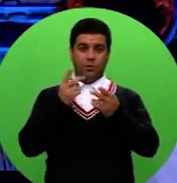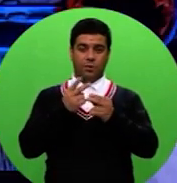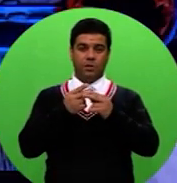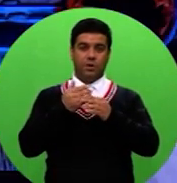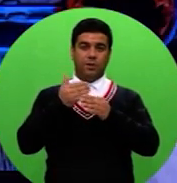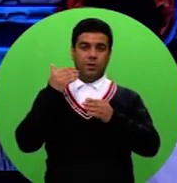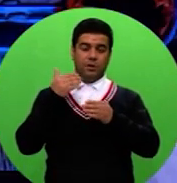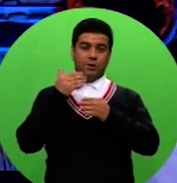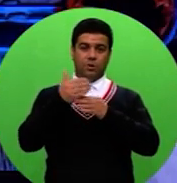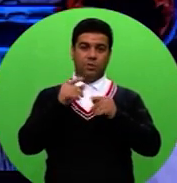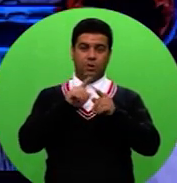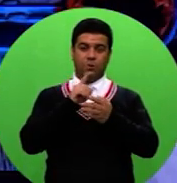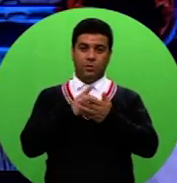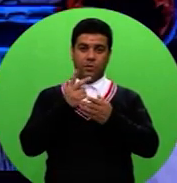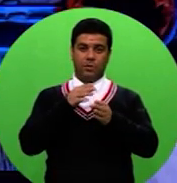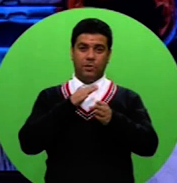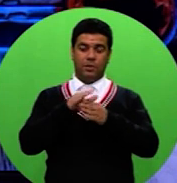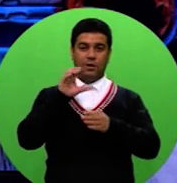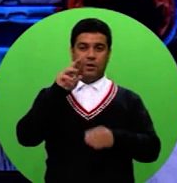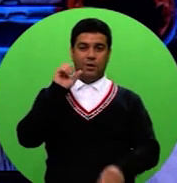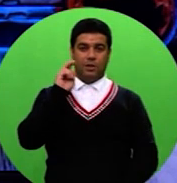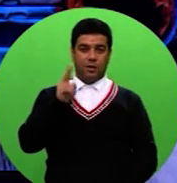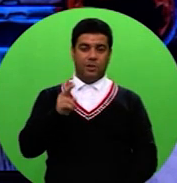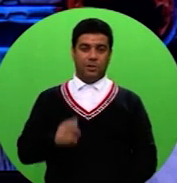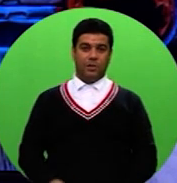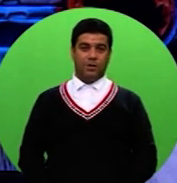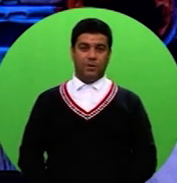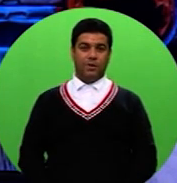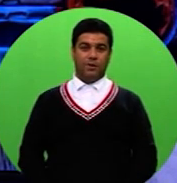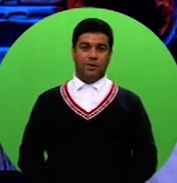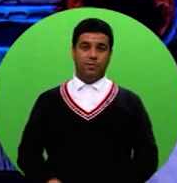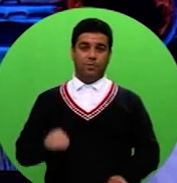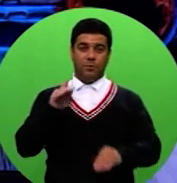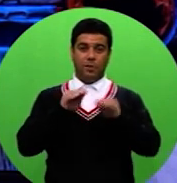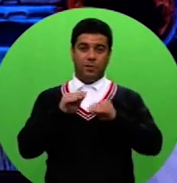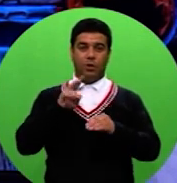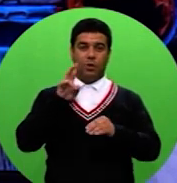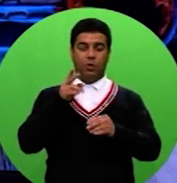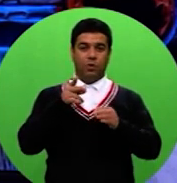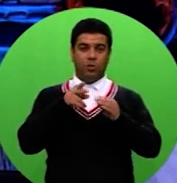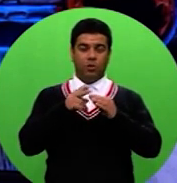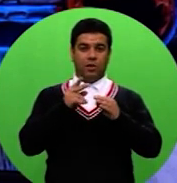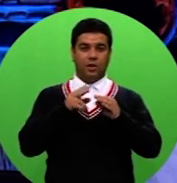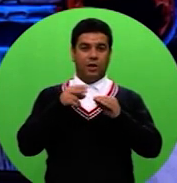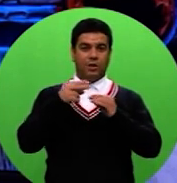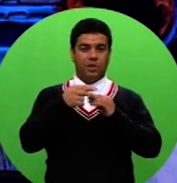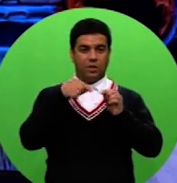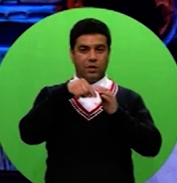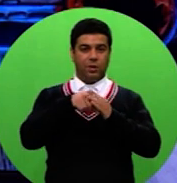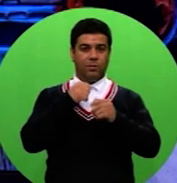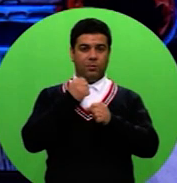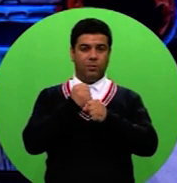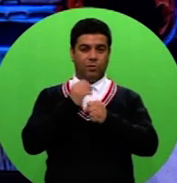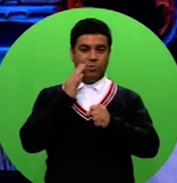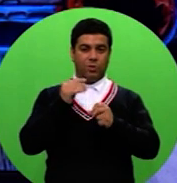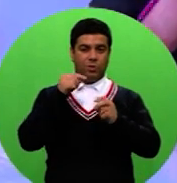вот задние лапы панды. Берем стек, пластиковый ножичек, и